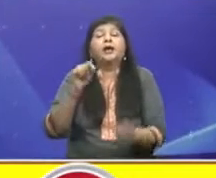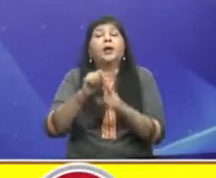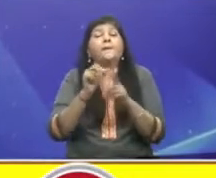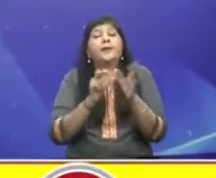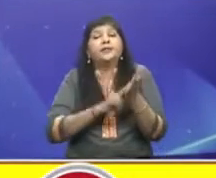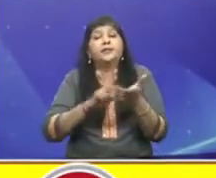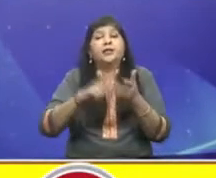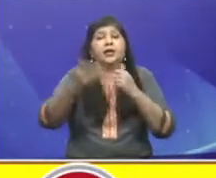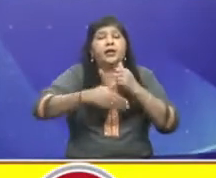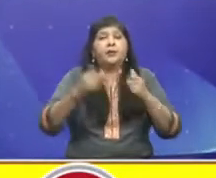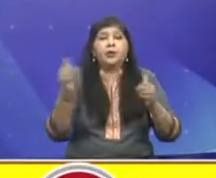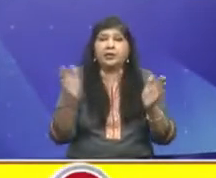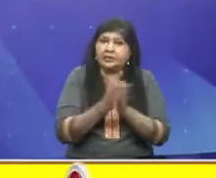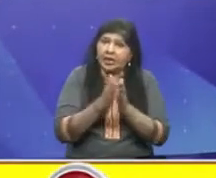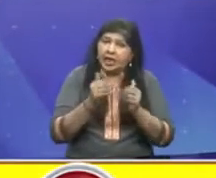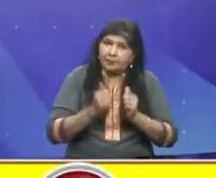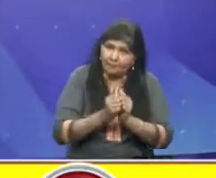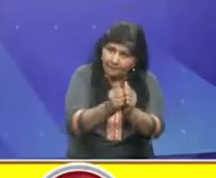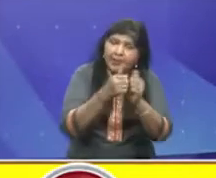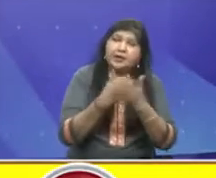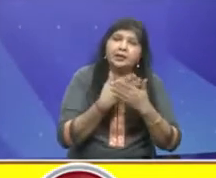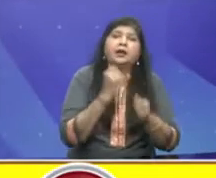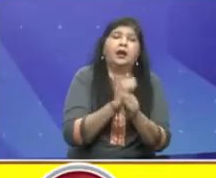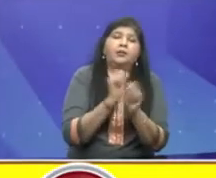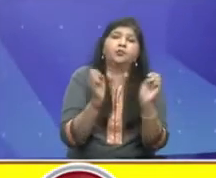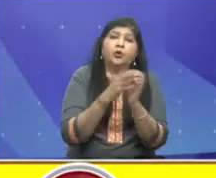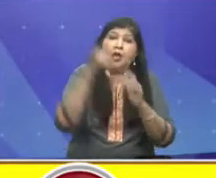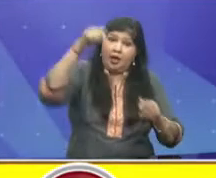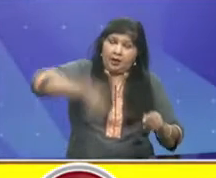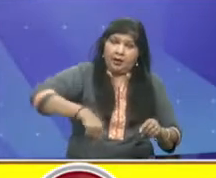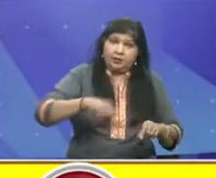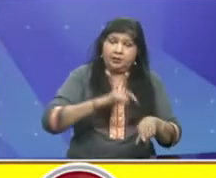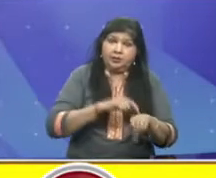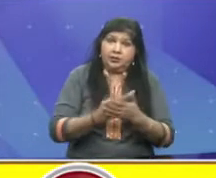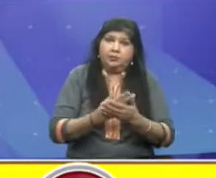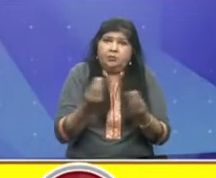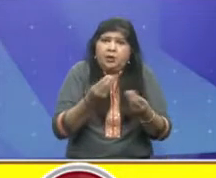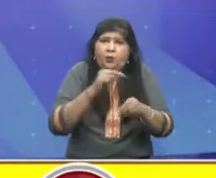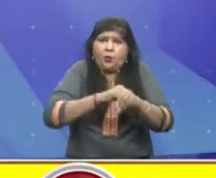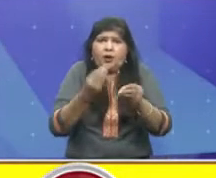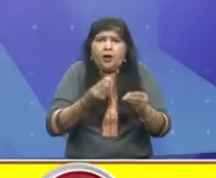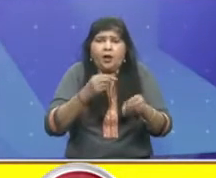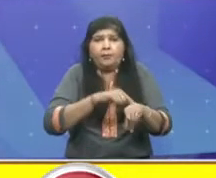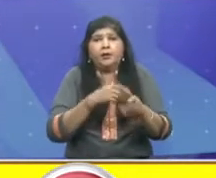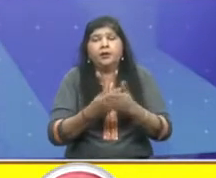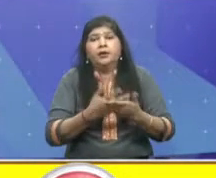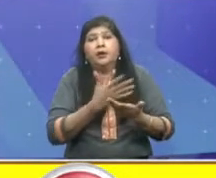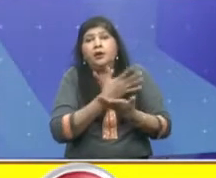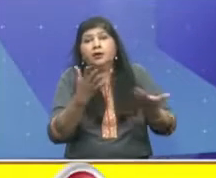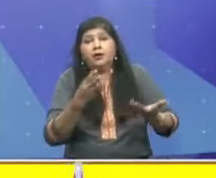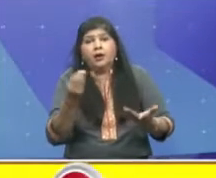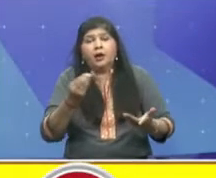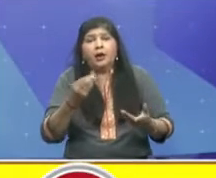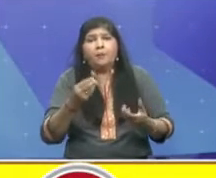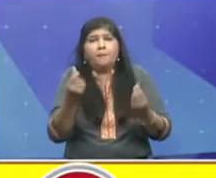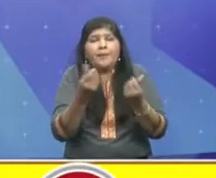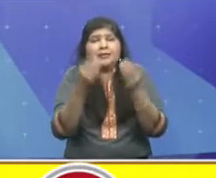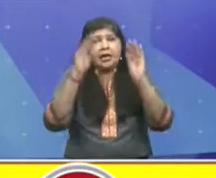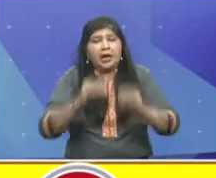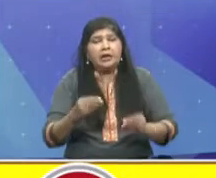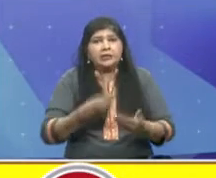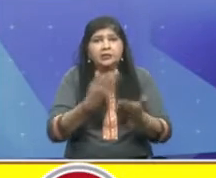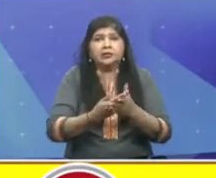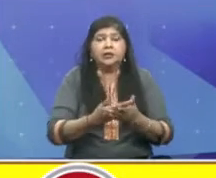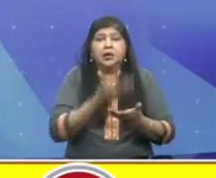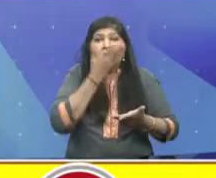ने ग्रामीणों के साथ मिलकर काम करना शुरू किया और आज इतने कम समय में और बहुत कम लागत में